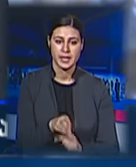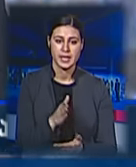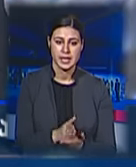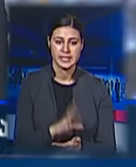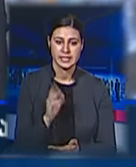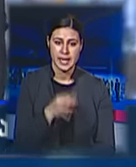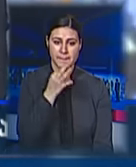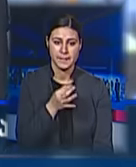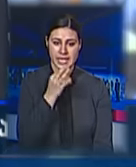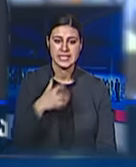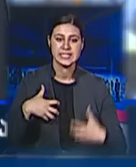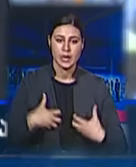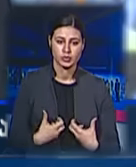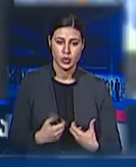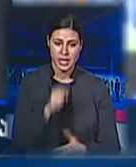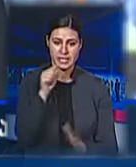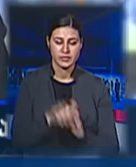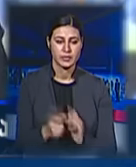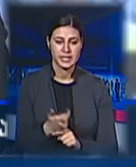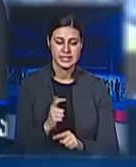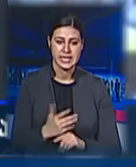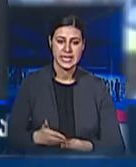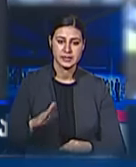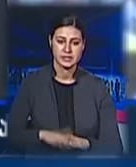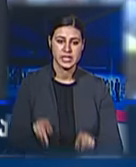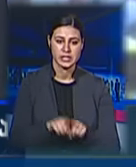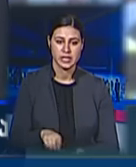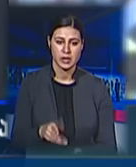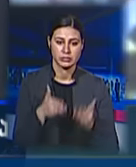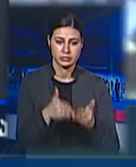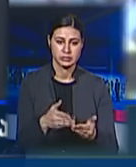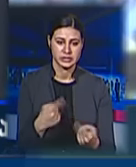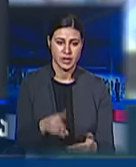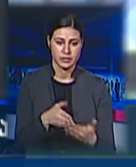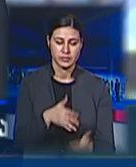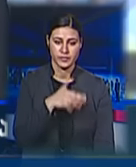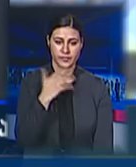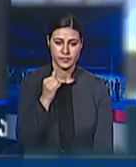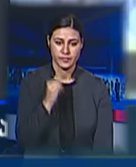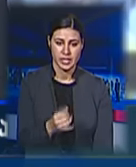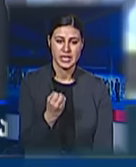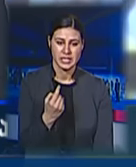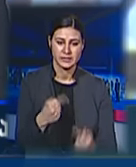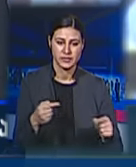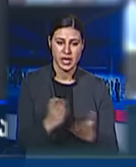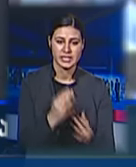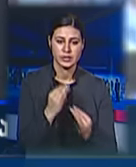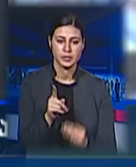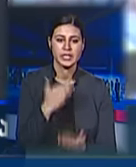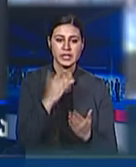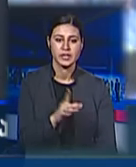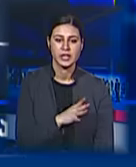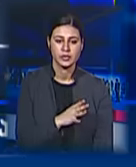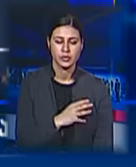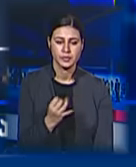აღმოჩნდებიან და მეორე სამწუხაროდ ერთვებიან ძალიან ძიმე, ესე რომ ვთქვათ, მორევში. კიდე არის ბევრი სასაუბრო, თქვენ რა კითხვა ქონდათ,